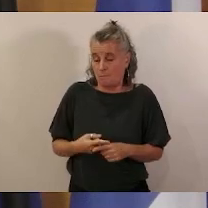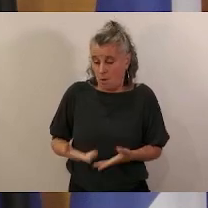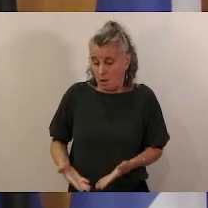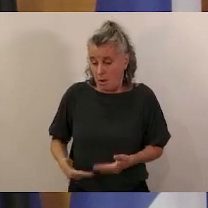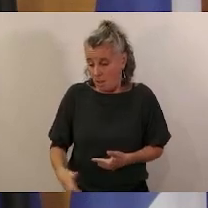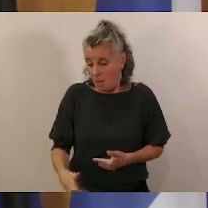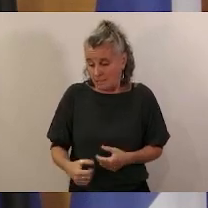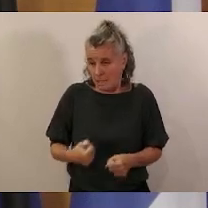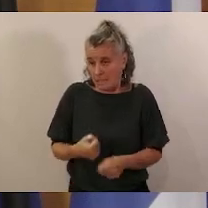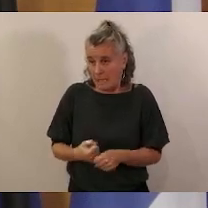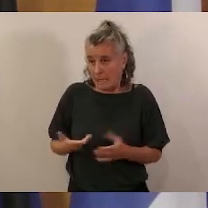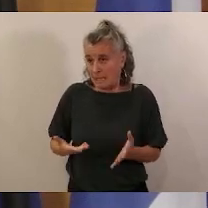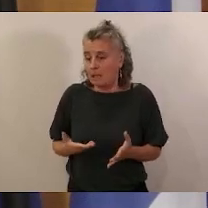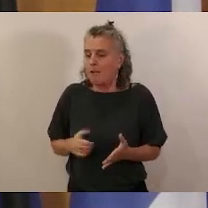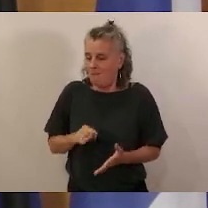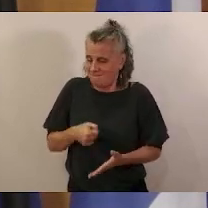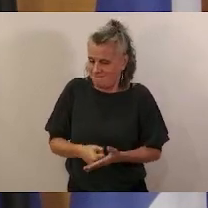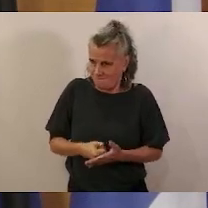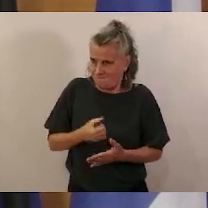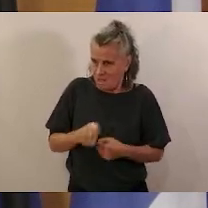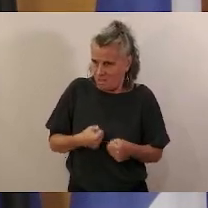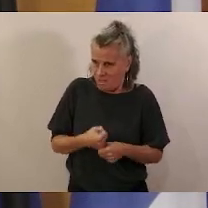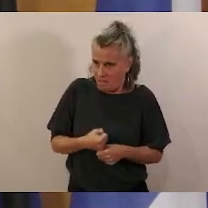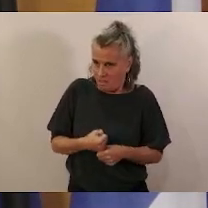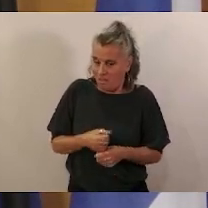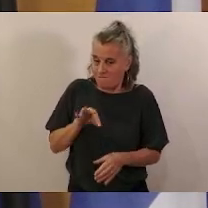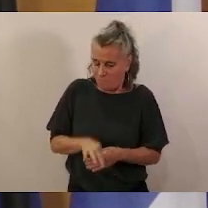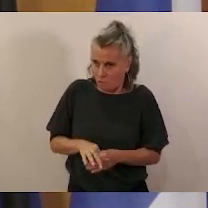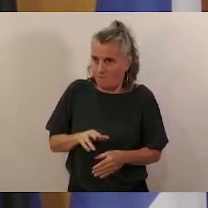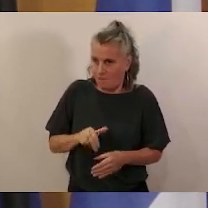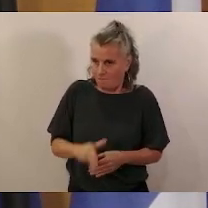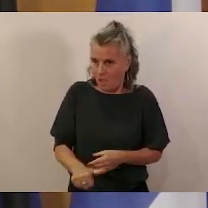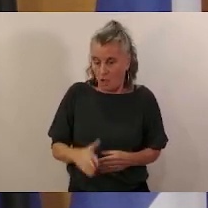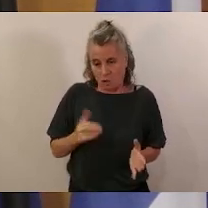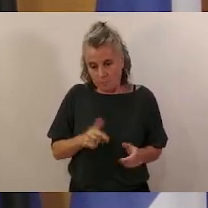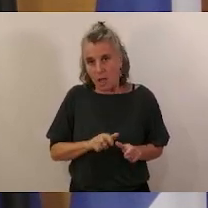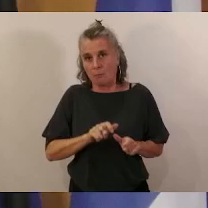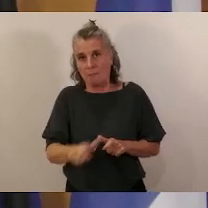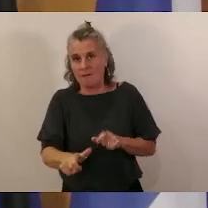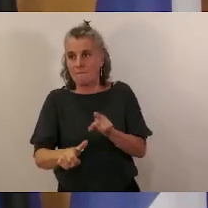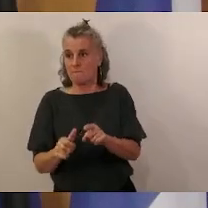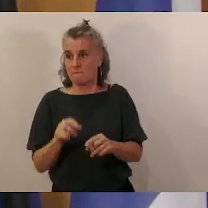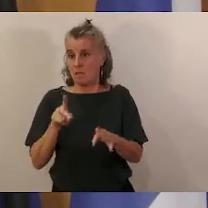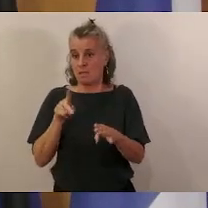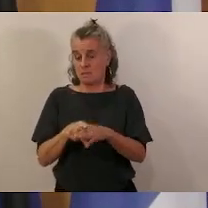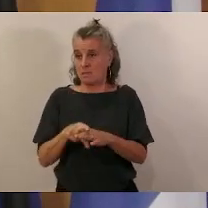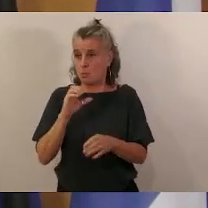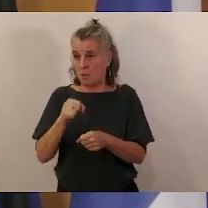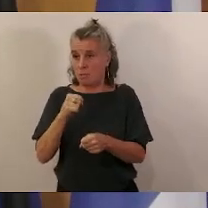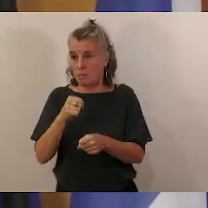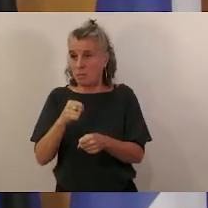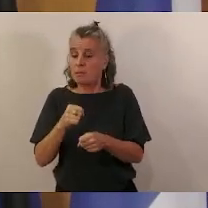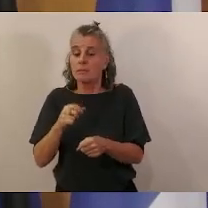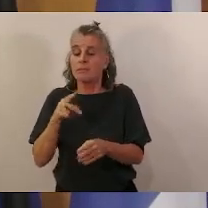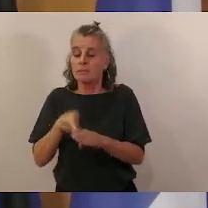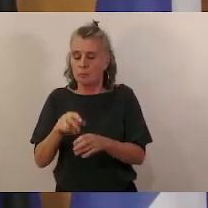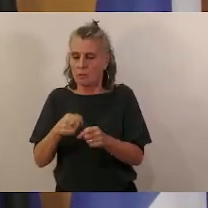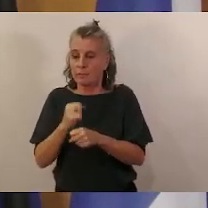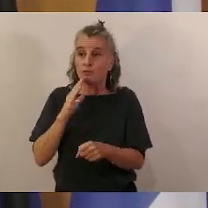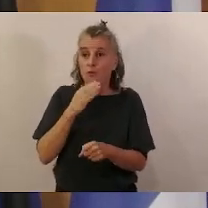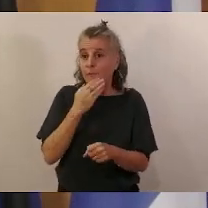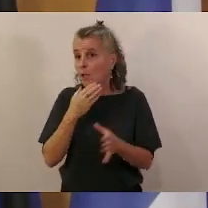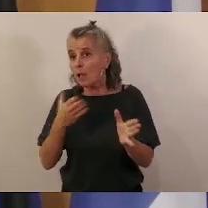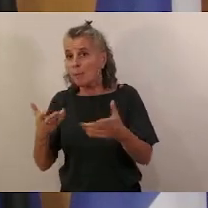d'année, pour que ça nous facilite l'engagement des dépenses en début d'année, puisqu'habituellement donc on vote le budget